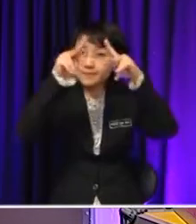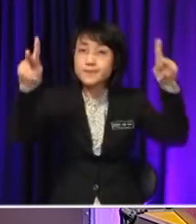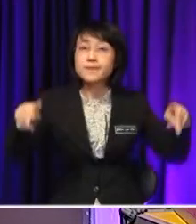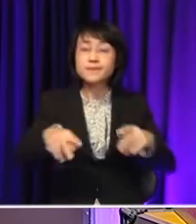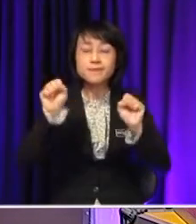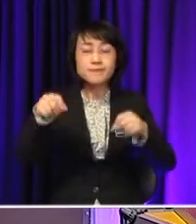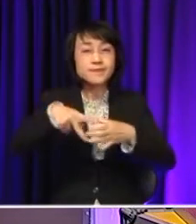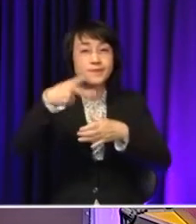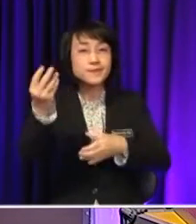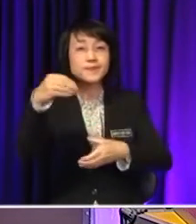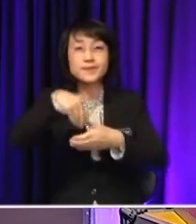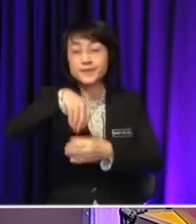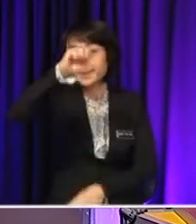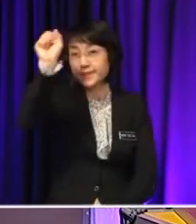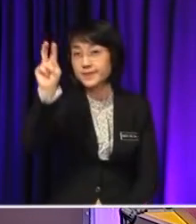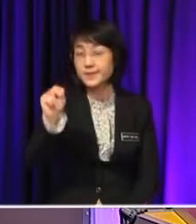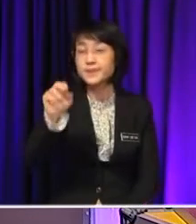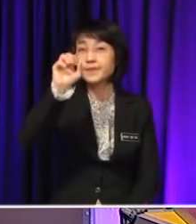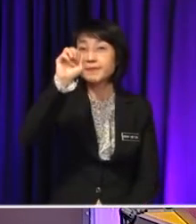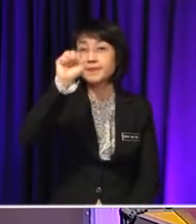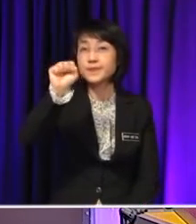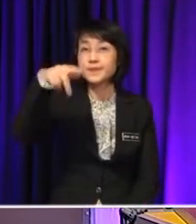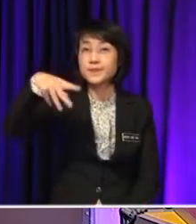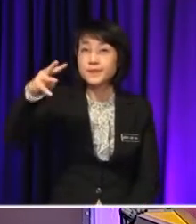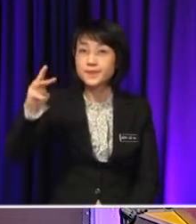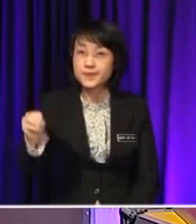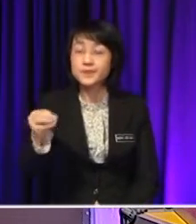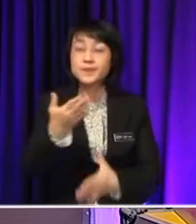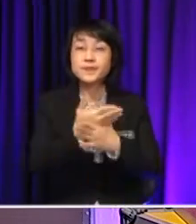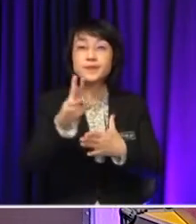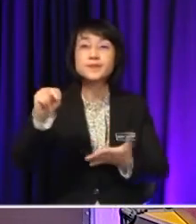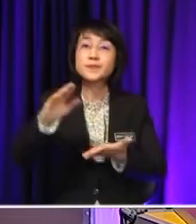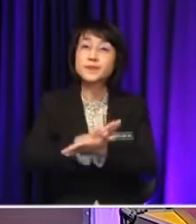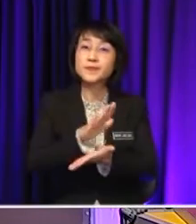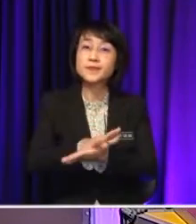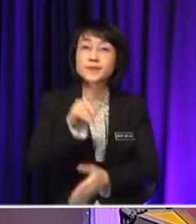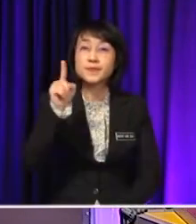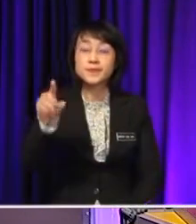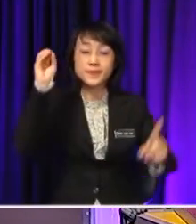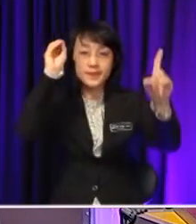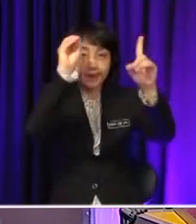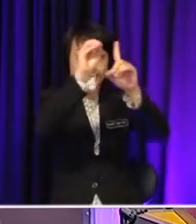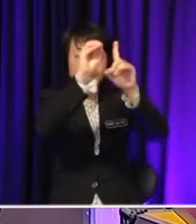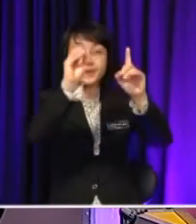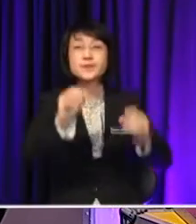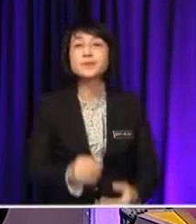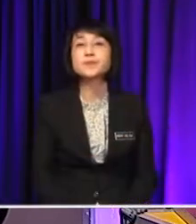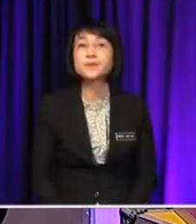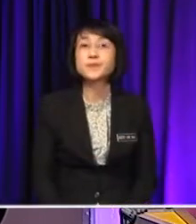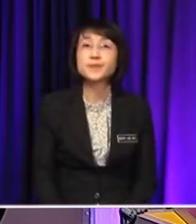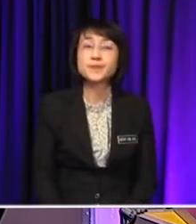dalam soal SPM soal lain bahagian kertas 1 bagian objektif soalnya objektif